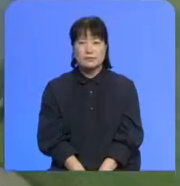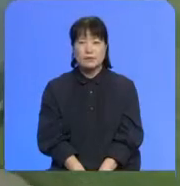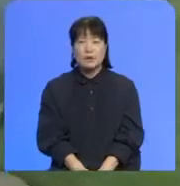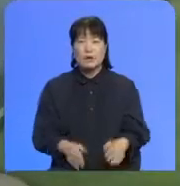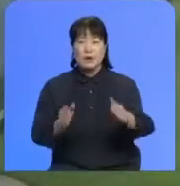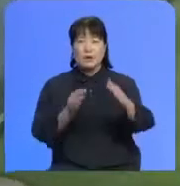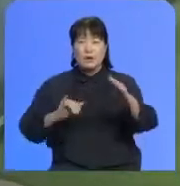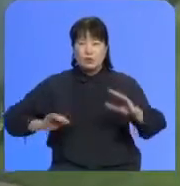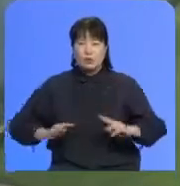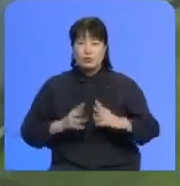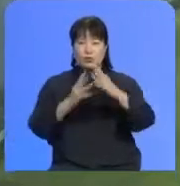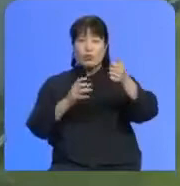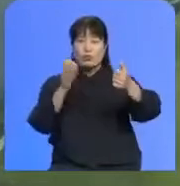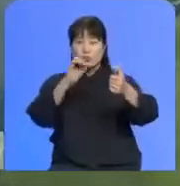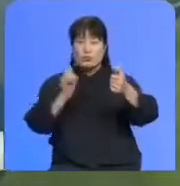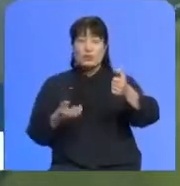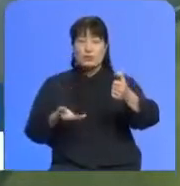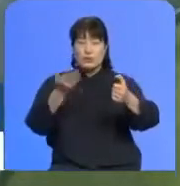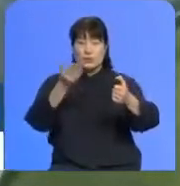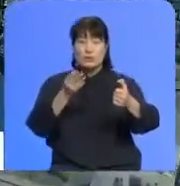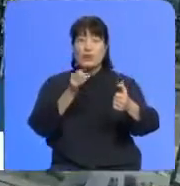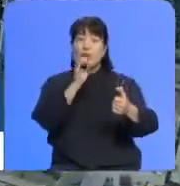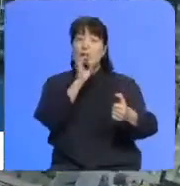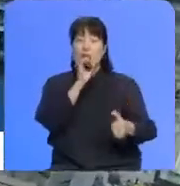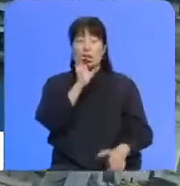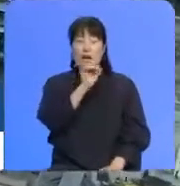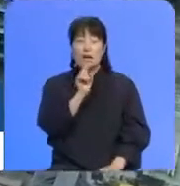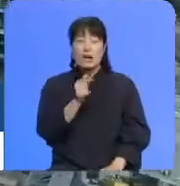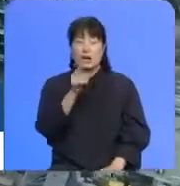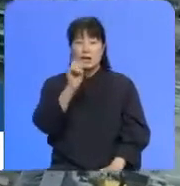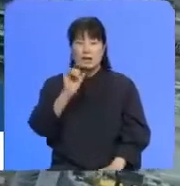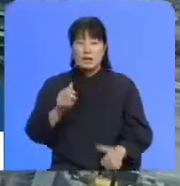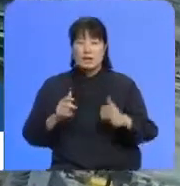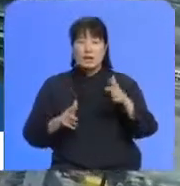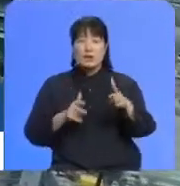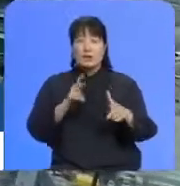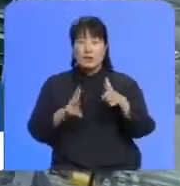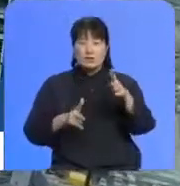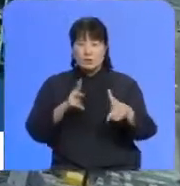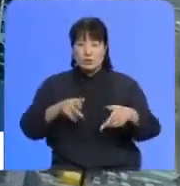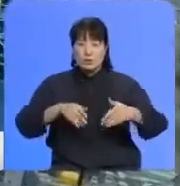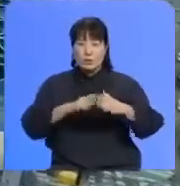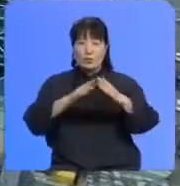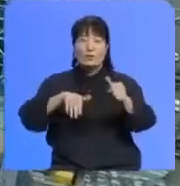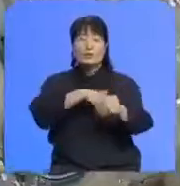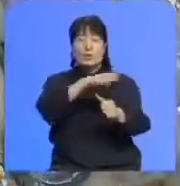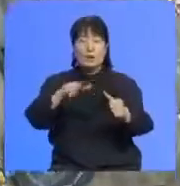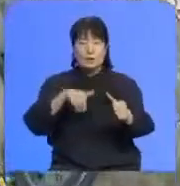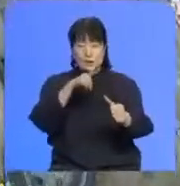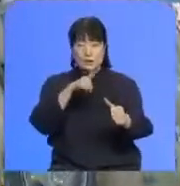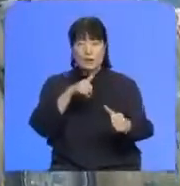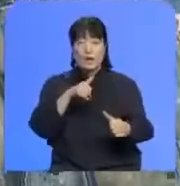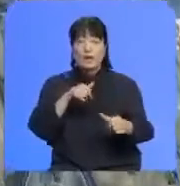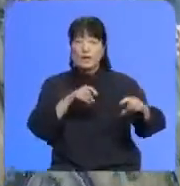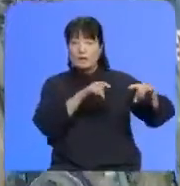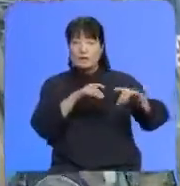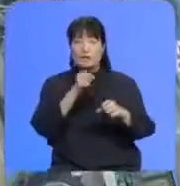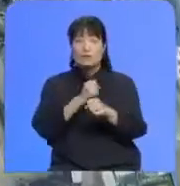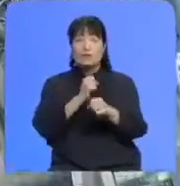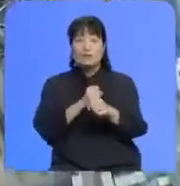공정률 50%를 넘어선 강릉 안인 화력발전소 건설 현장입니다. 전력 기반 시설이지만 기피 시설이기도